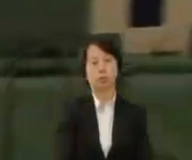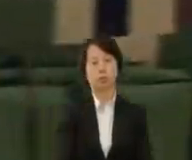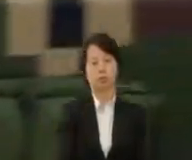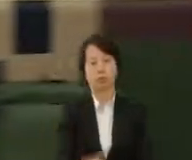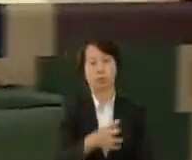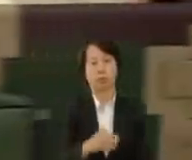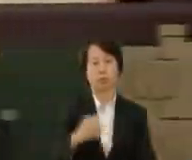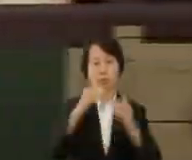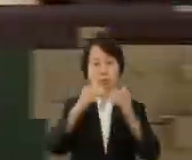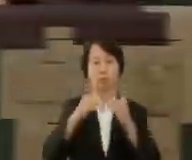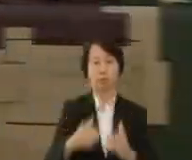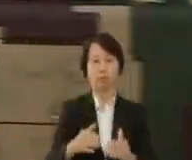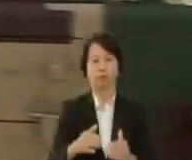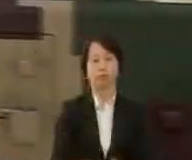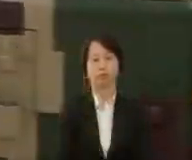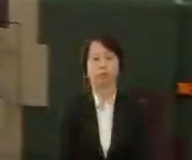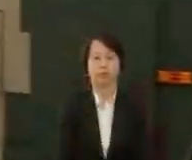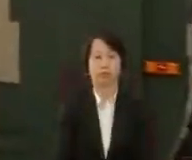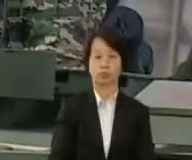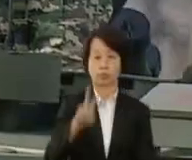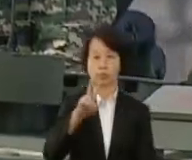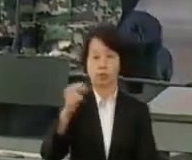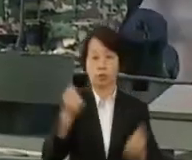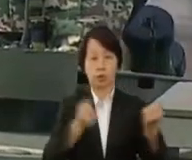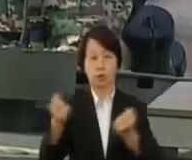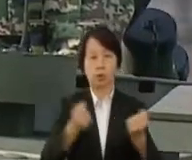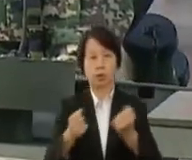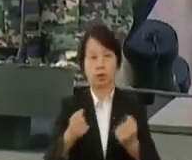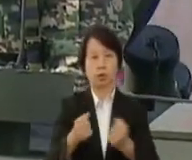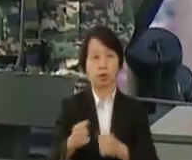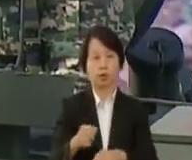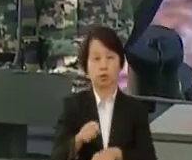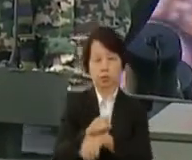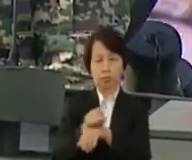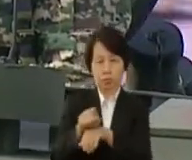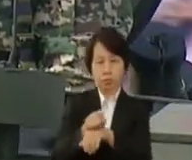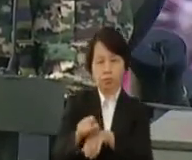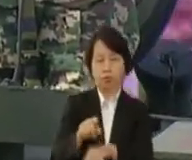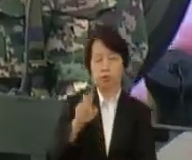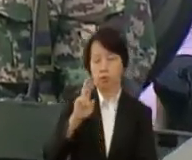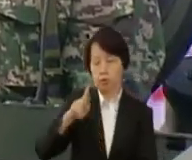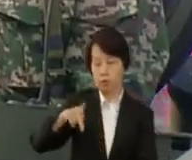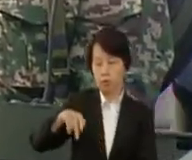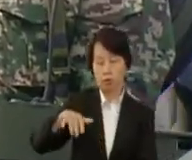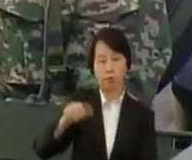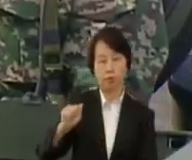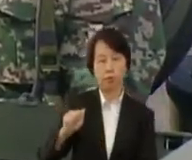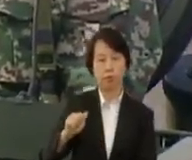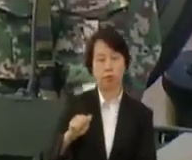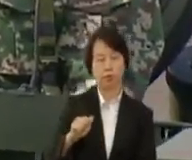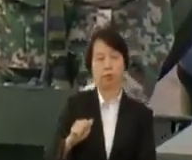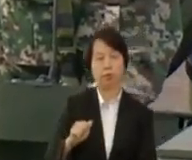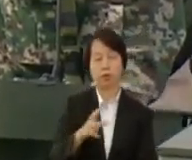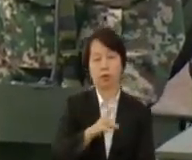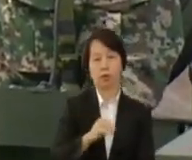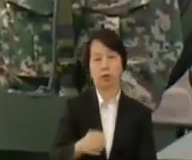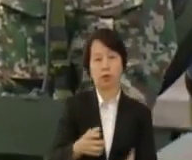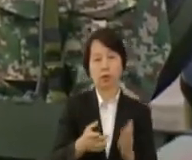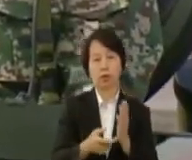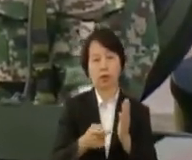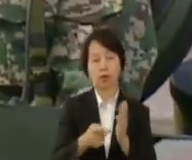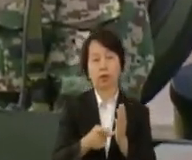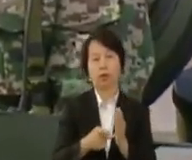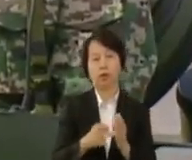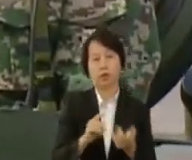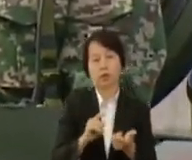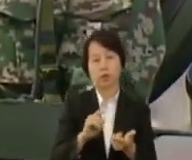Dan seterusnya, dua buah kereta perisai engineering nuclear, biological and chemical